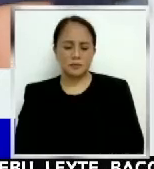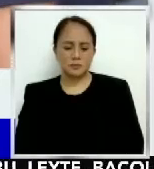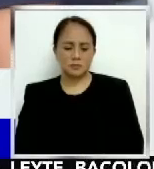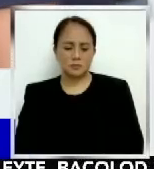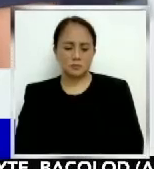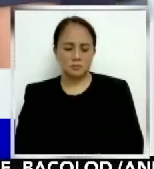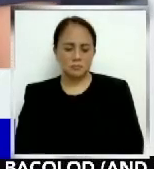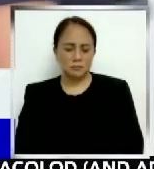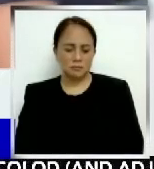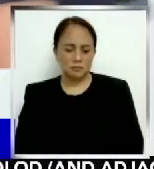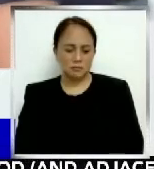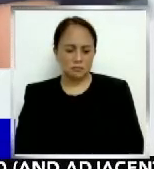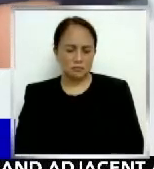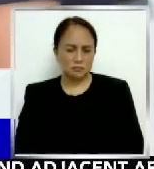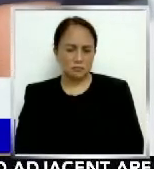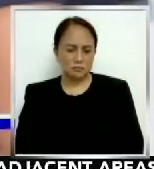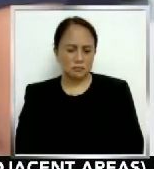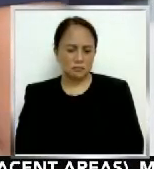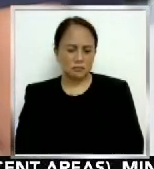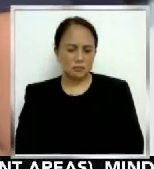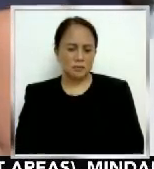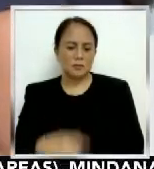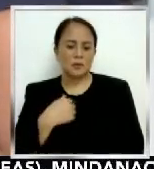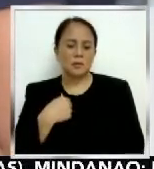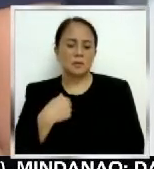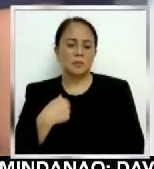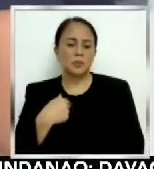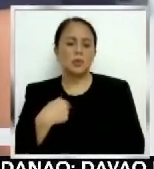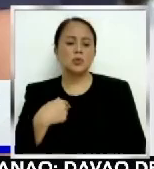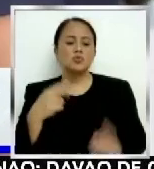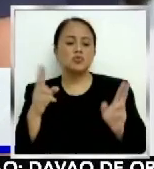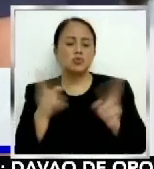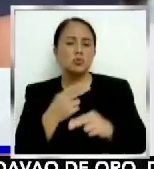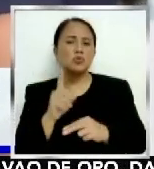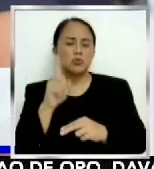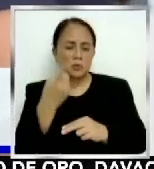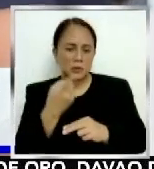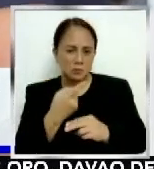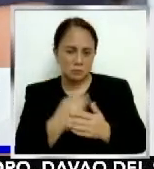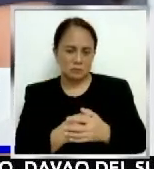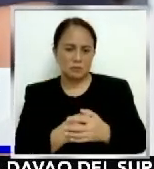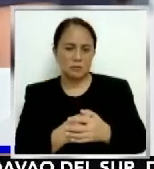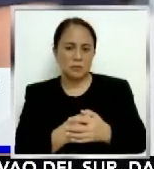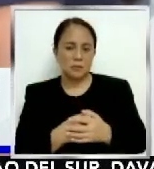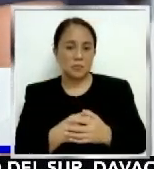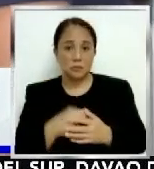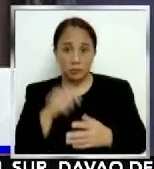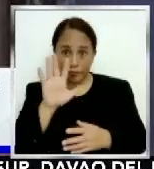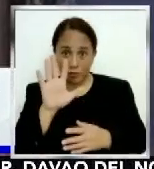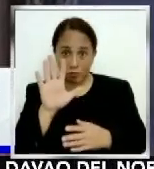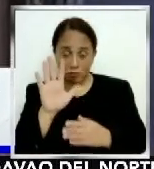yung makahangit ng hangin naman. Sandali lang naman yun. Makahangin lang kayo? Oo. Alasing po ng madaling araw? Hindi